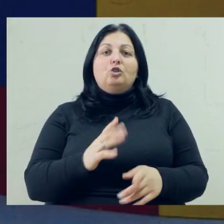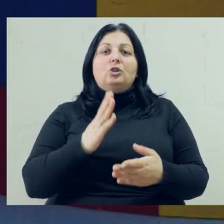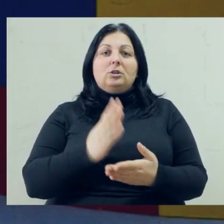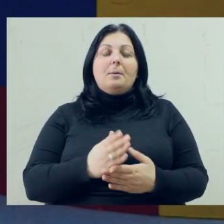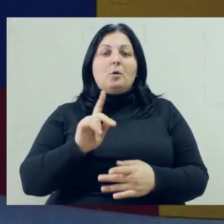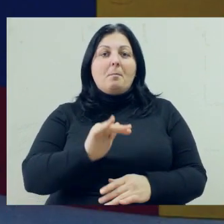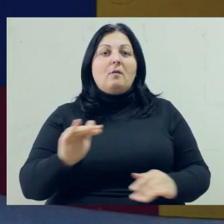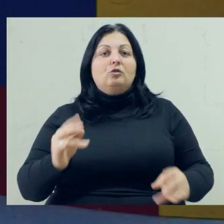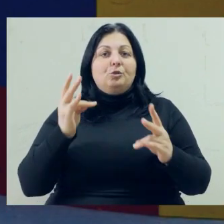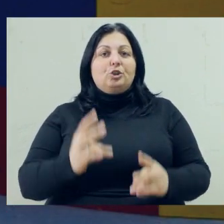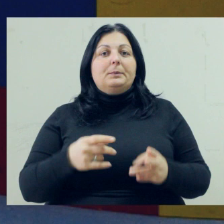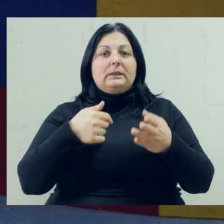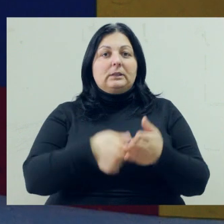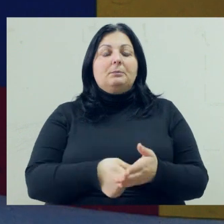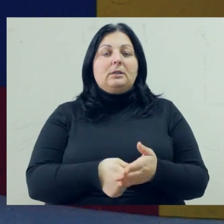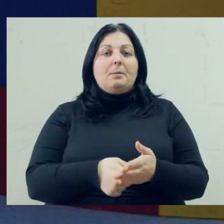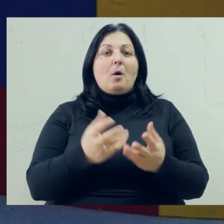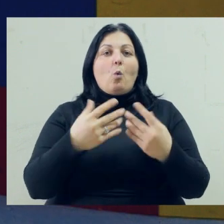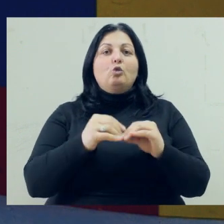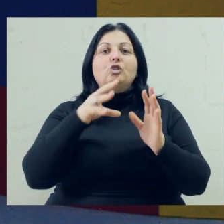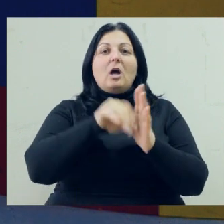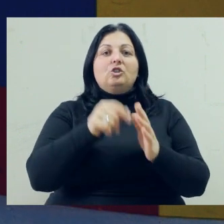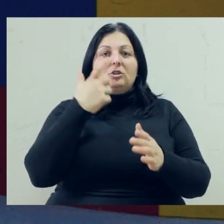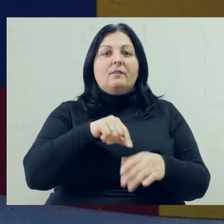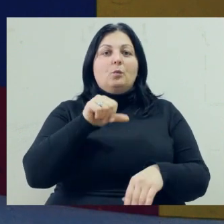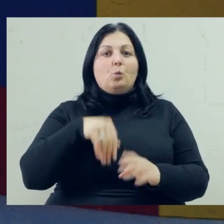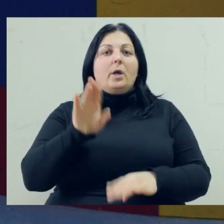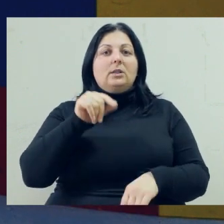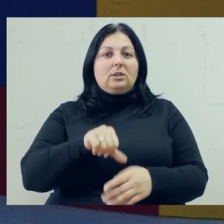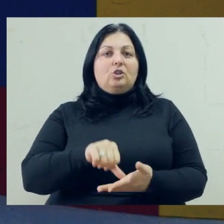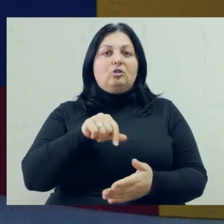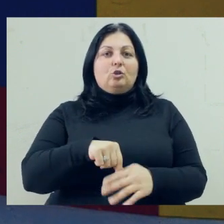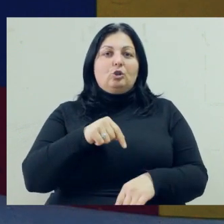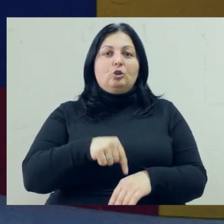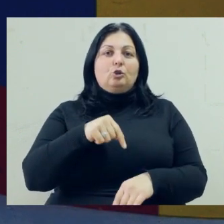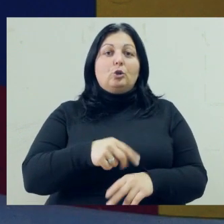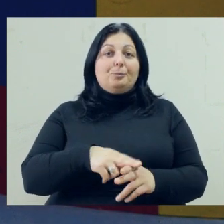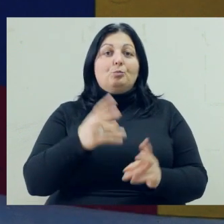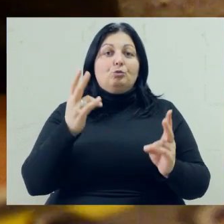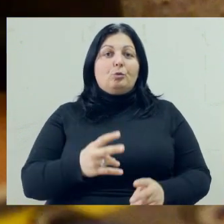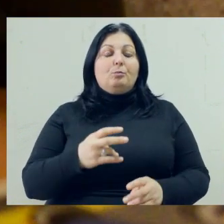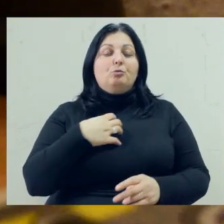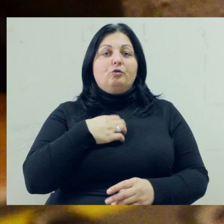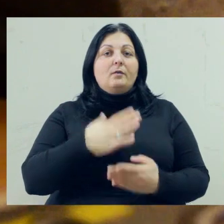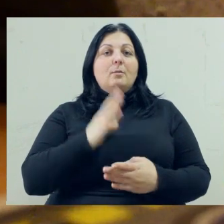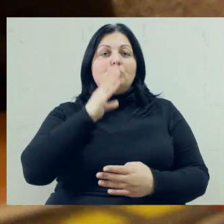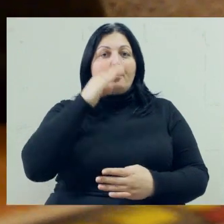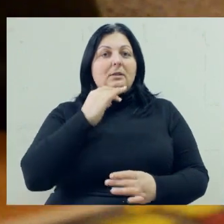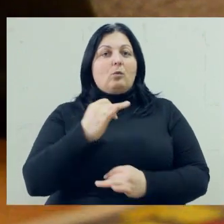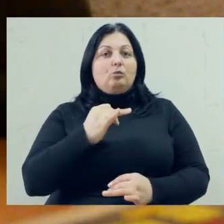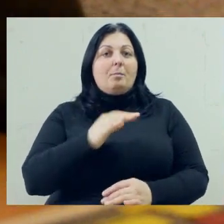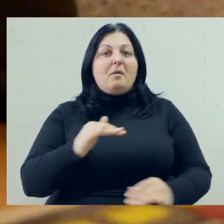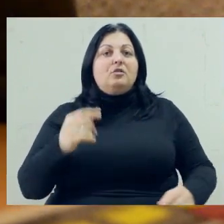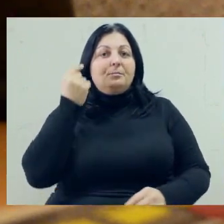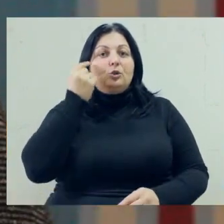xteba isits rom bavshobs ch'irdeba dakhmareba ujakhshi rom tavi uket ikrtsnom. Am dros mishnelovaniam shobelta konsultireba. Bavshis